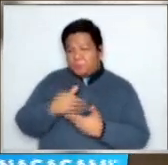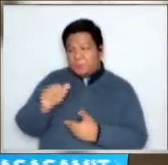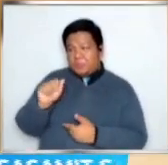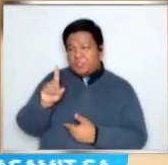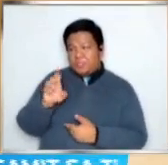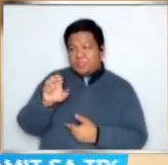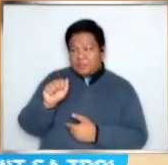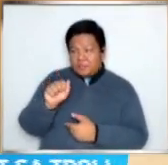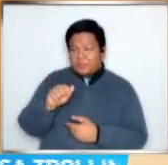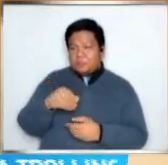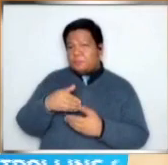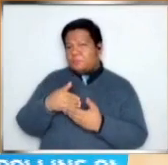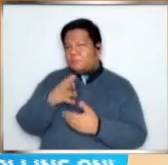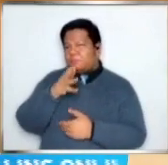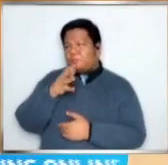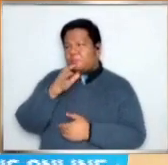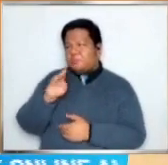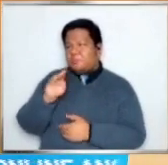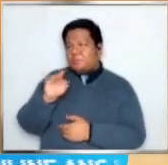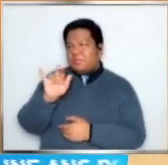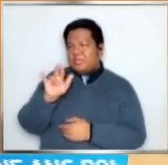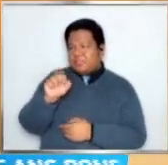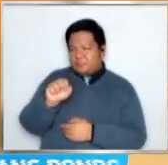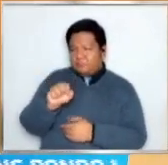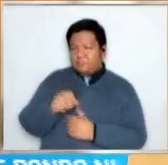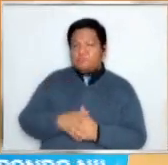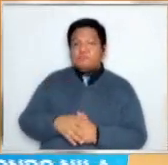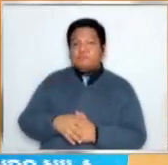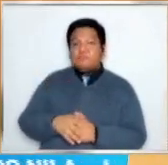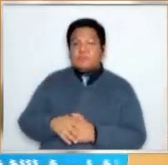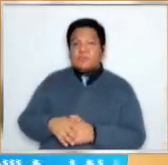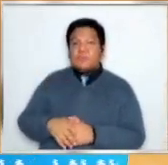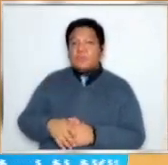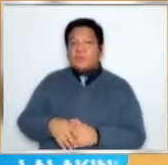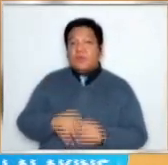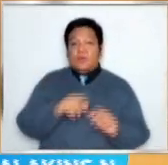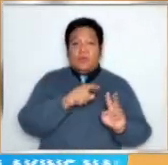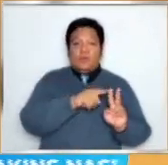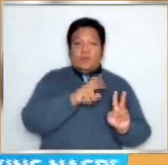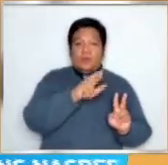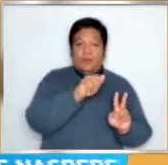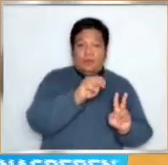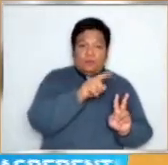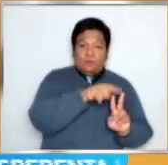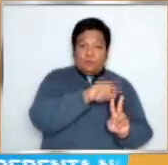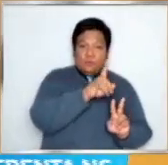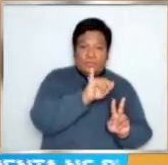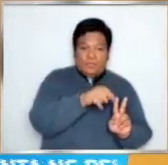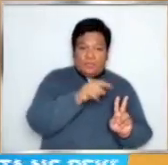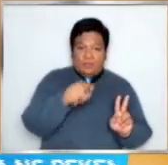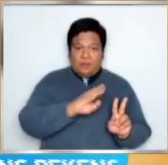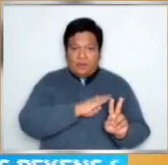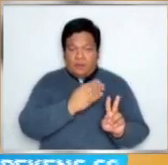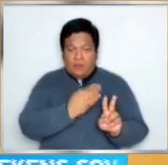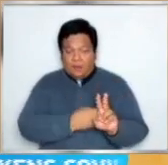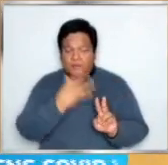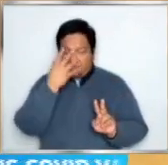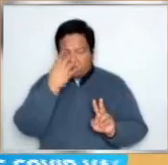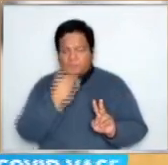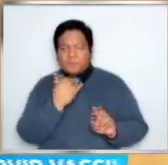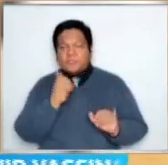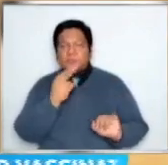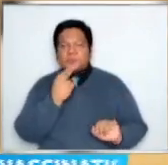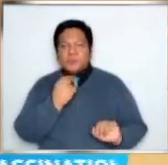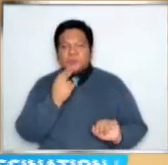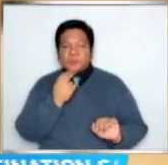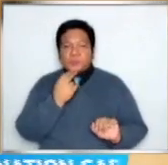Chris. Ever gorgeous naman si Luna ni Naraina Goncillo at Judy Ann Santos kahit pa natutulog sa isang throwback